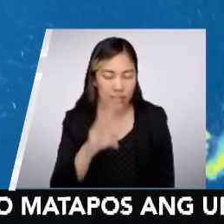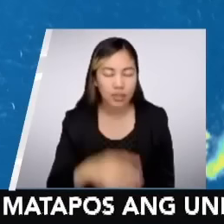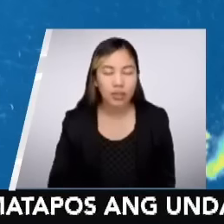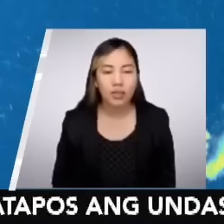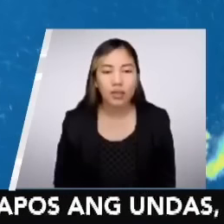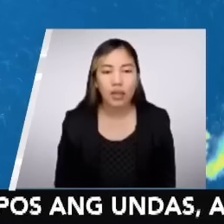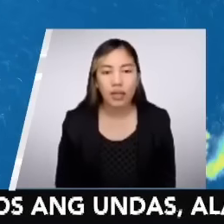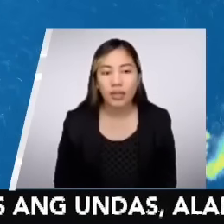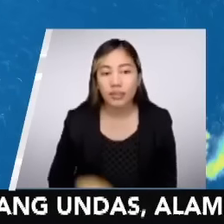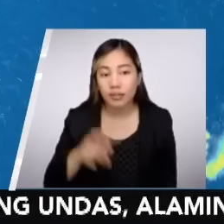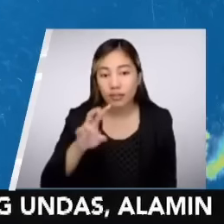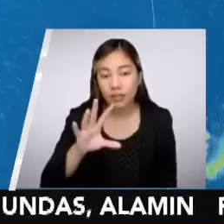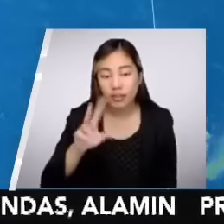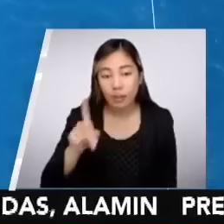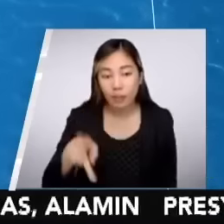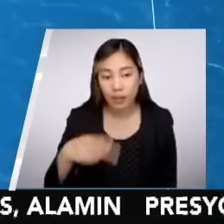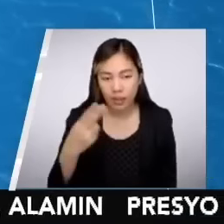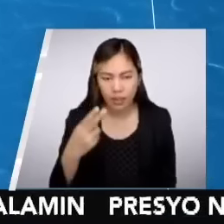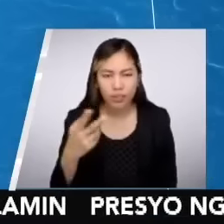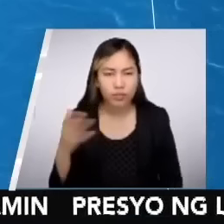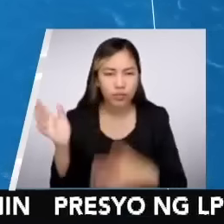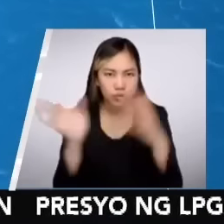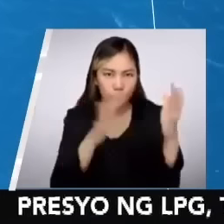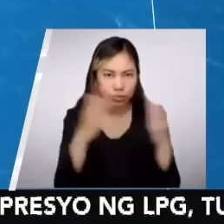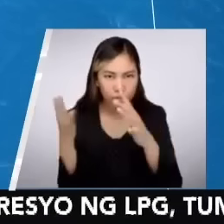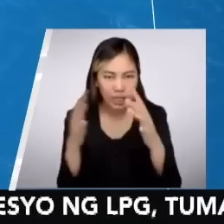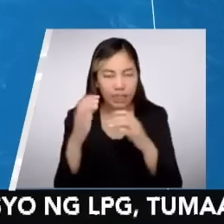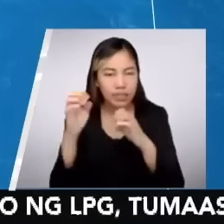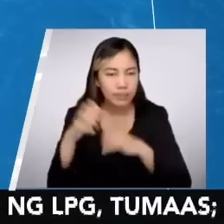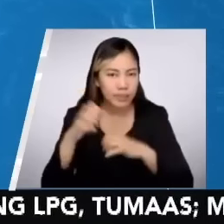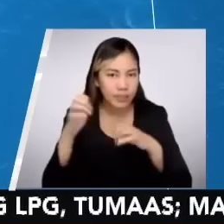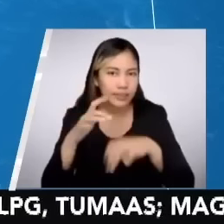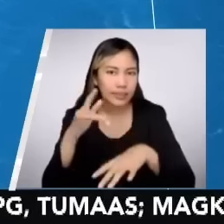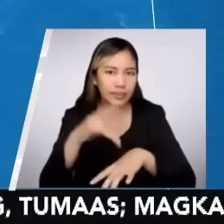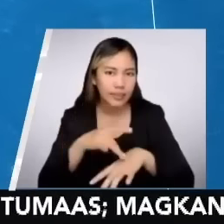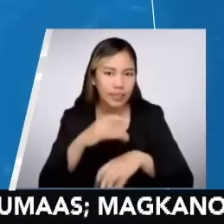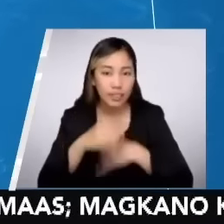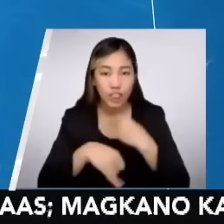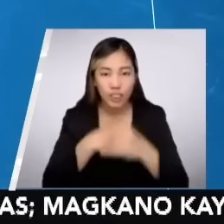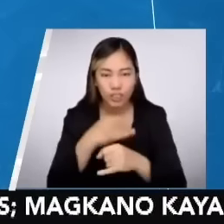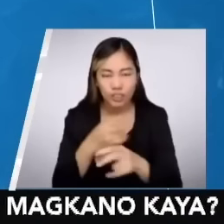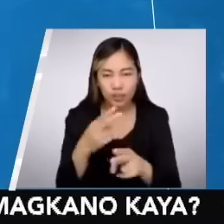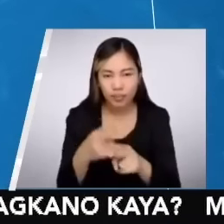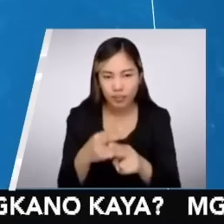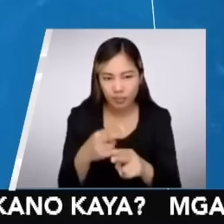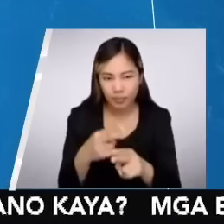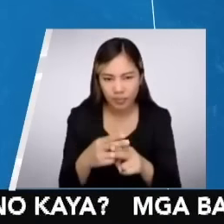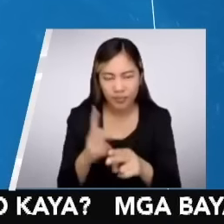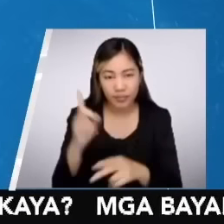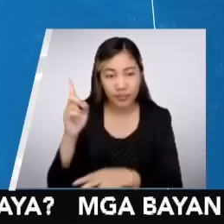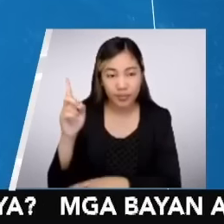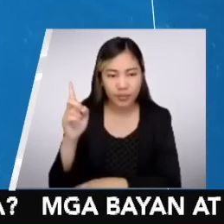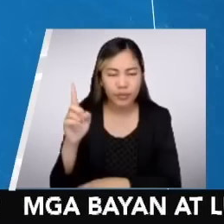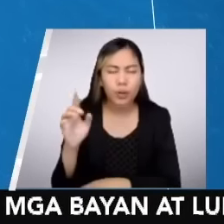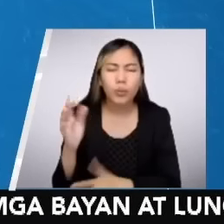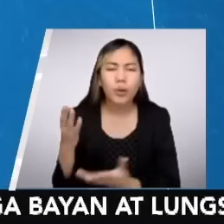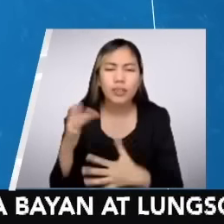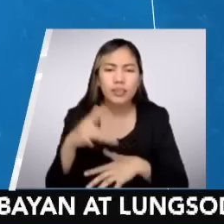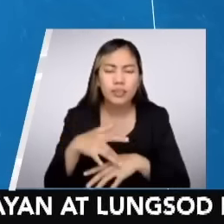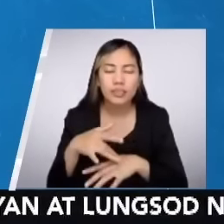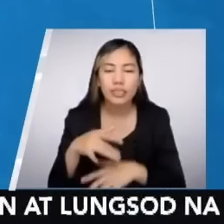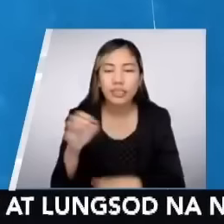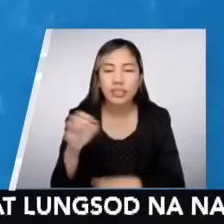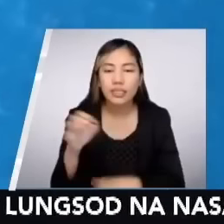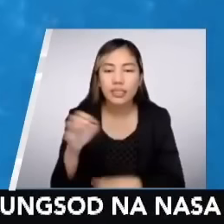hour. Inaasahang tatahakin ng Bagyong Leon o may international name na Kongrey ang East China Sea. Sa ngayon, pinasusungit pa rin ng